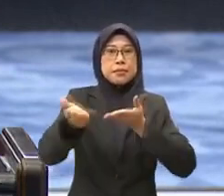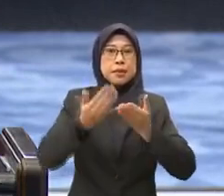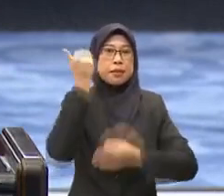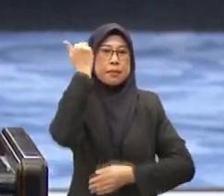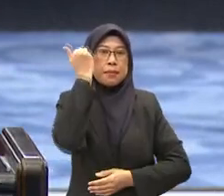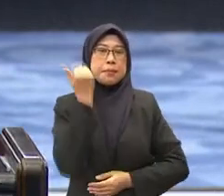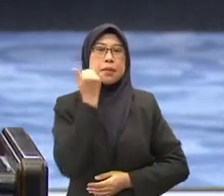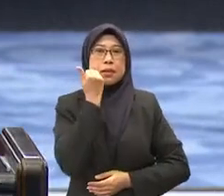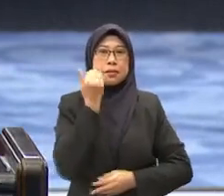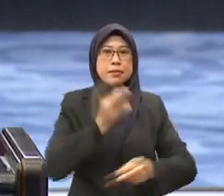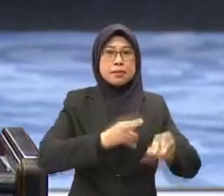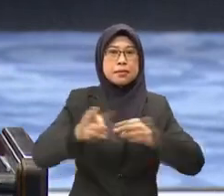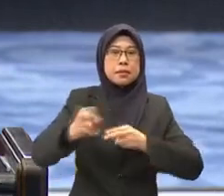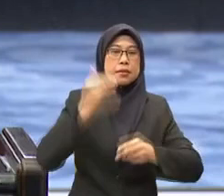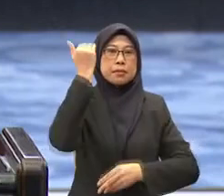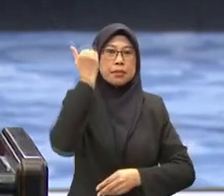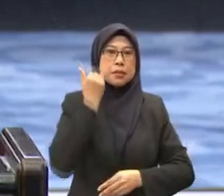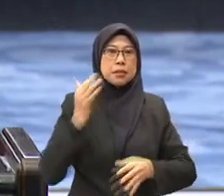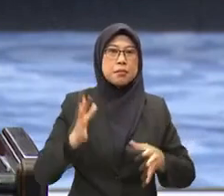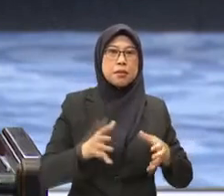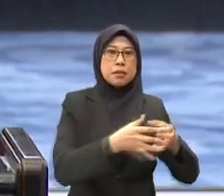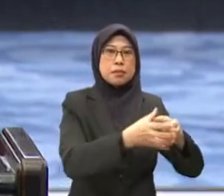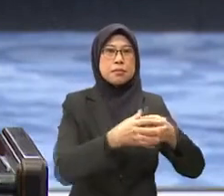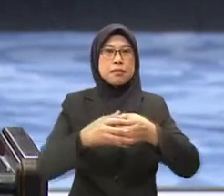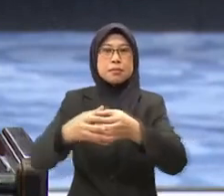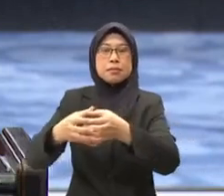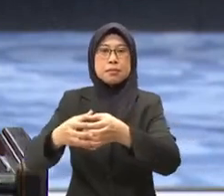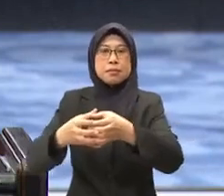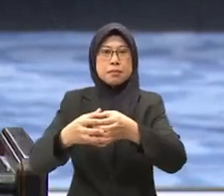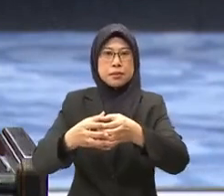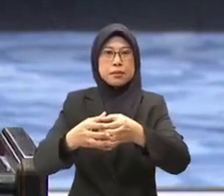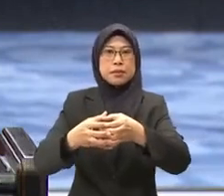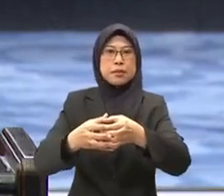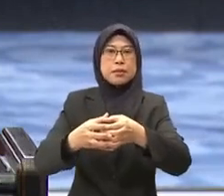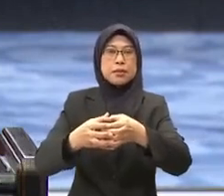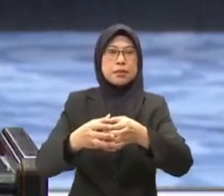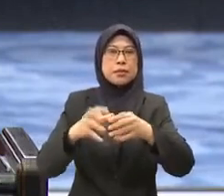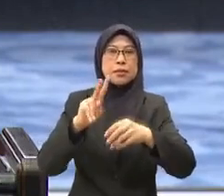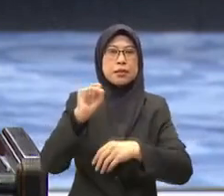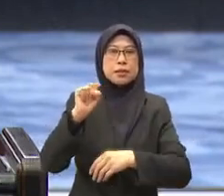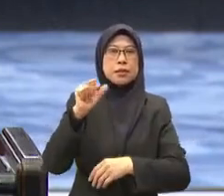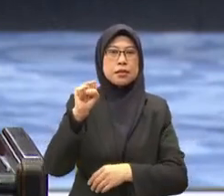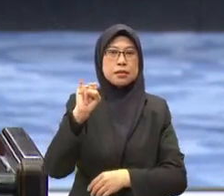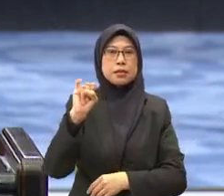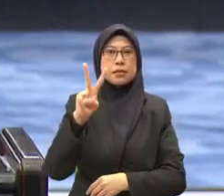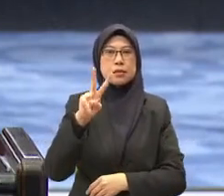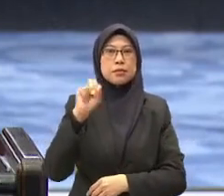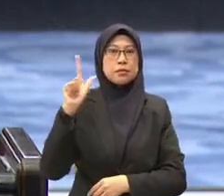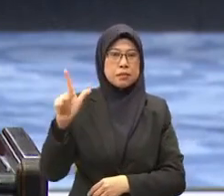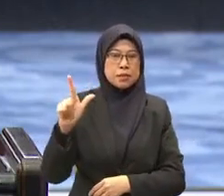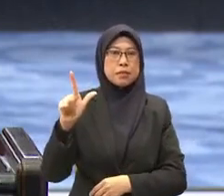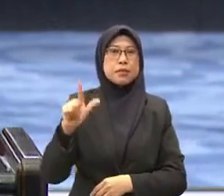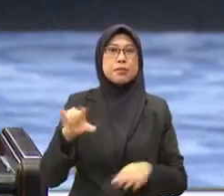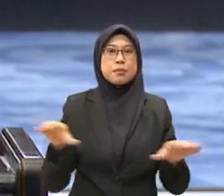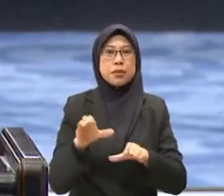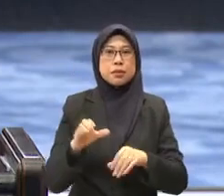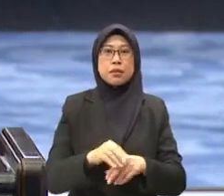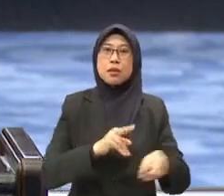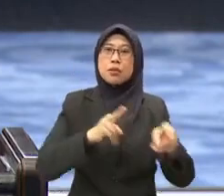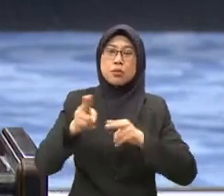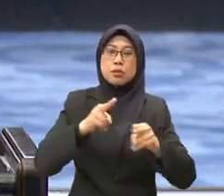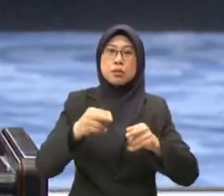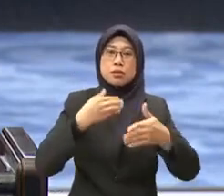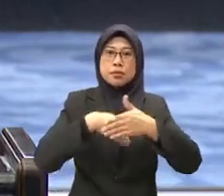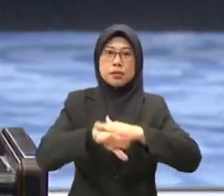mahkamah inisiatif mahkamah bergerak bagi kes-kes sivil juga akan diperluaskan sesungguhnya kepada Keadilan adalah usaha yang